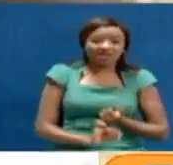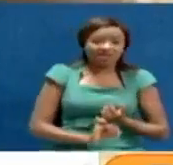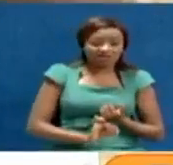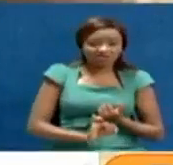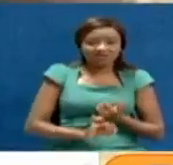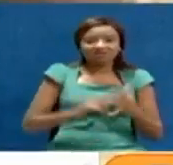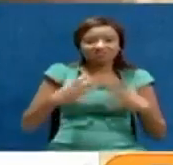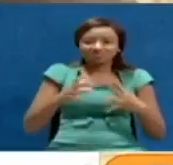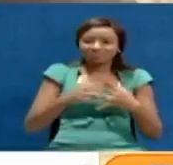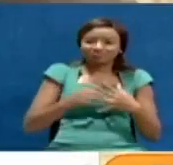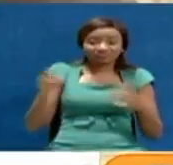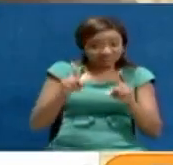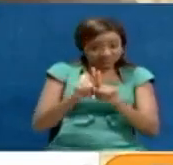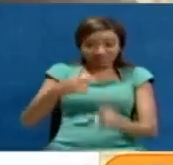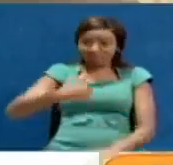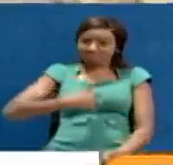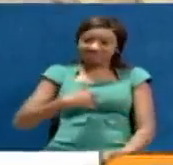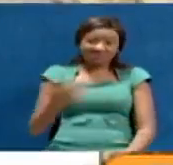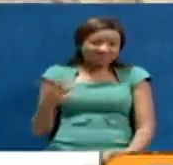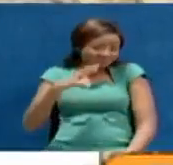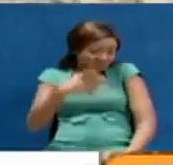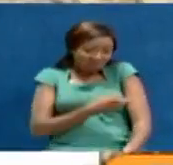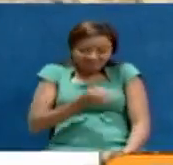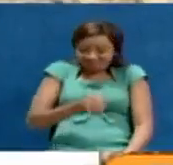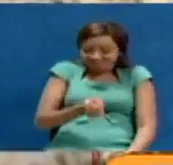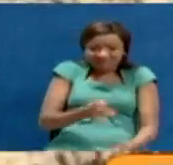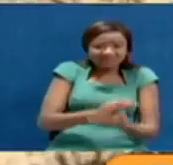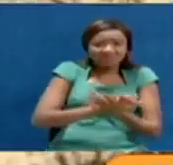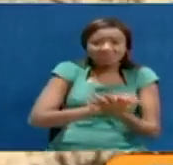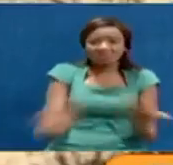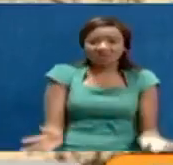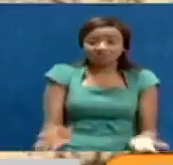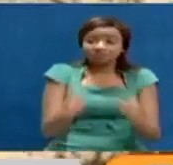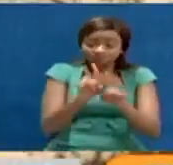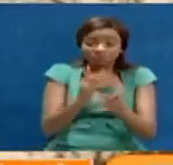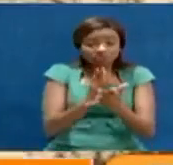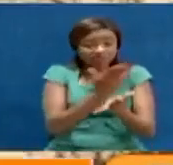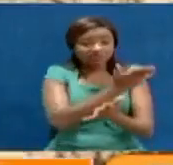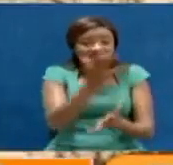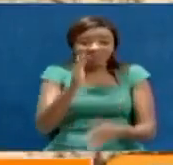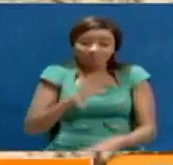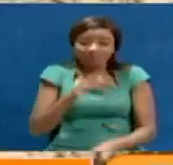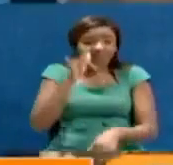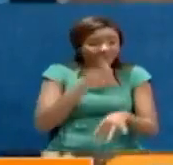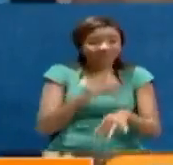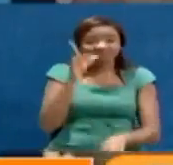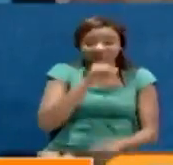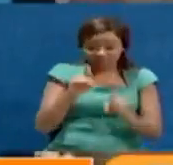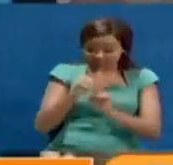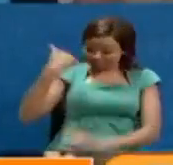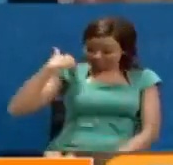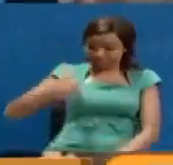huo. Wote wana shida hiyo, hata mimi nikiwa mmoja wao. Ni wengi wameathirika, hata kuna baadhi na wajua. Hata pia mimi nikiwa